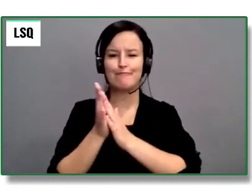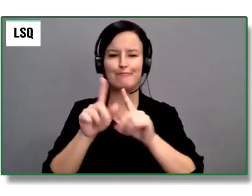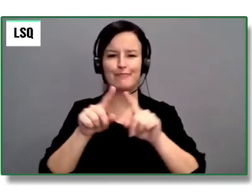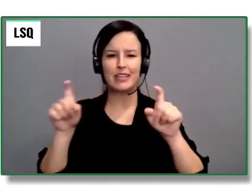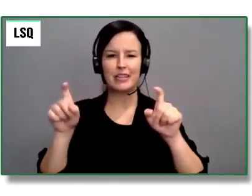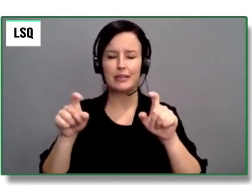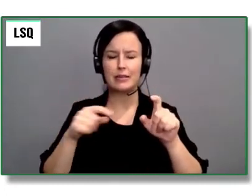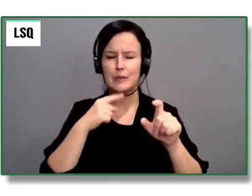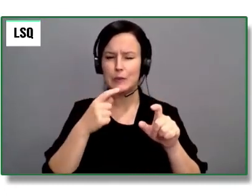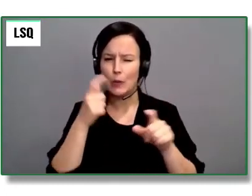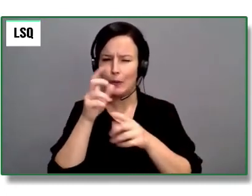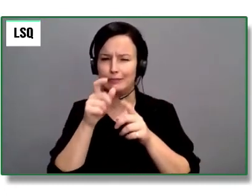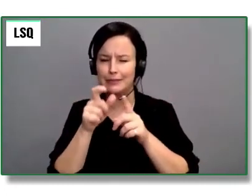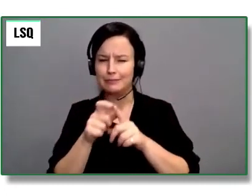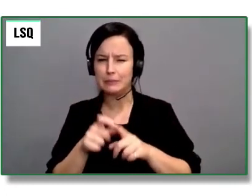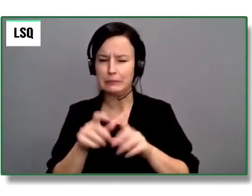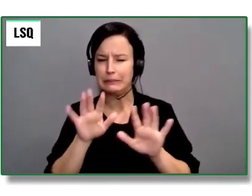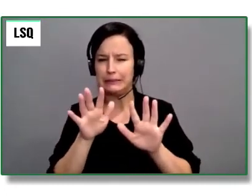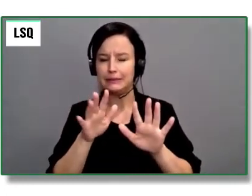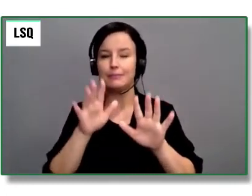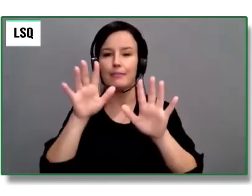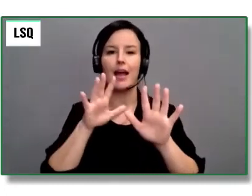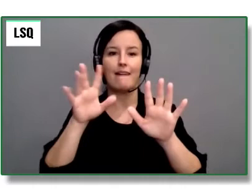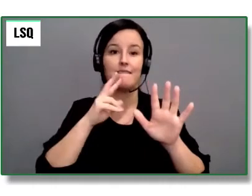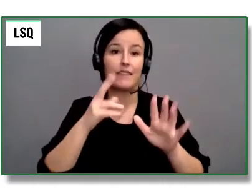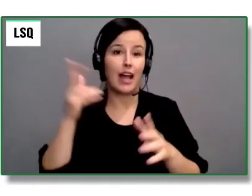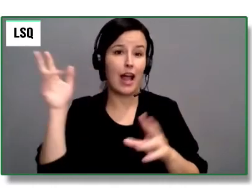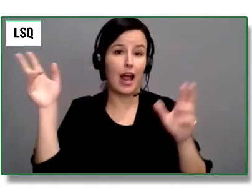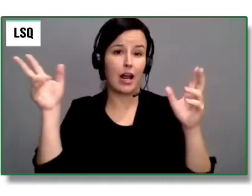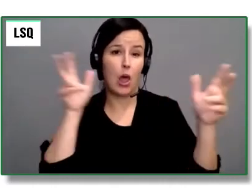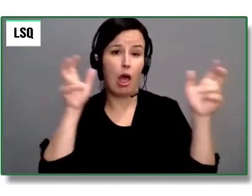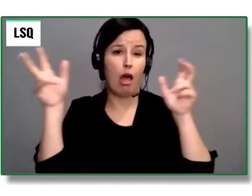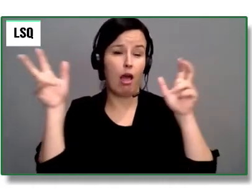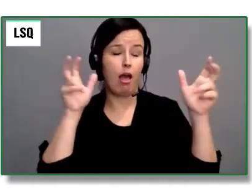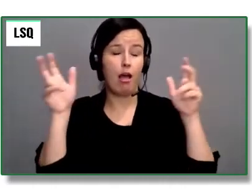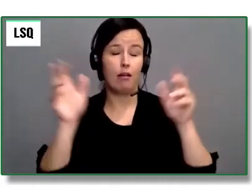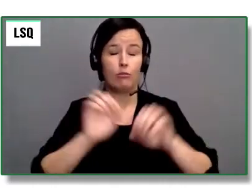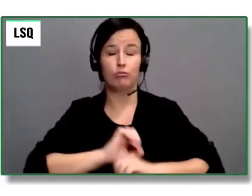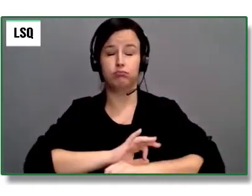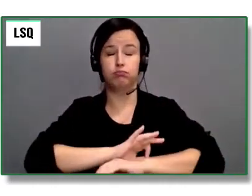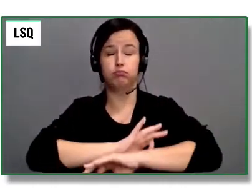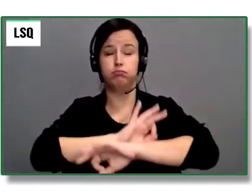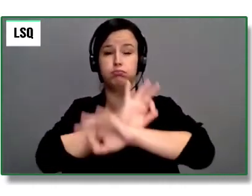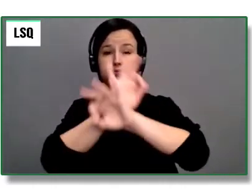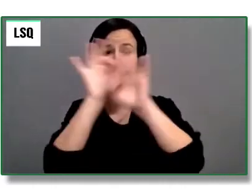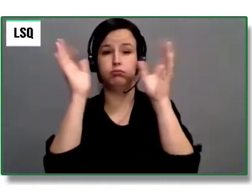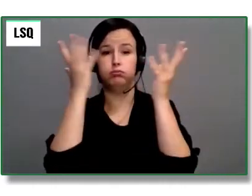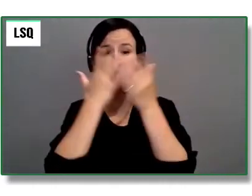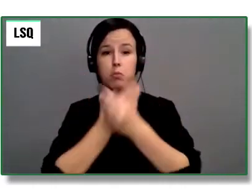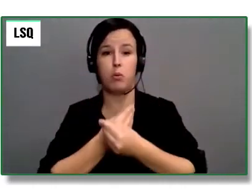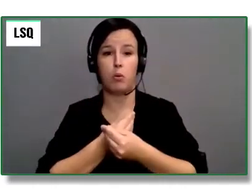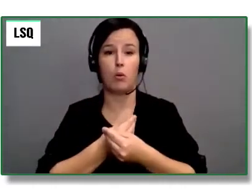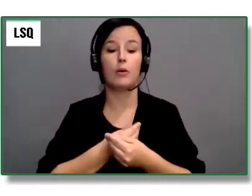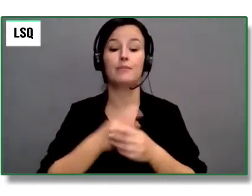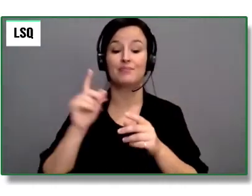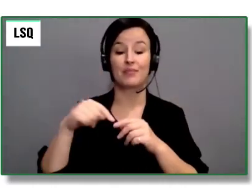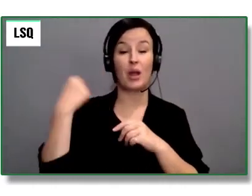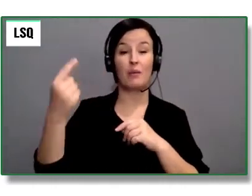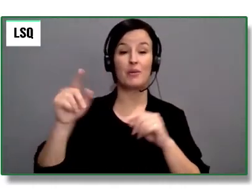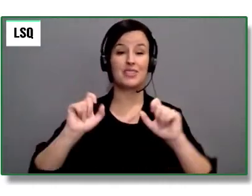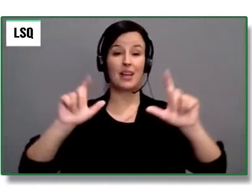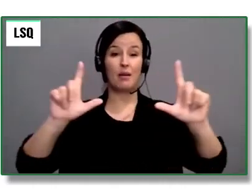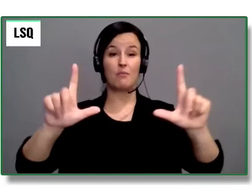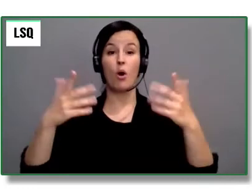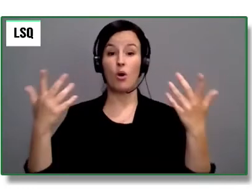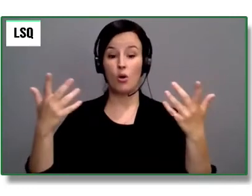sûre de prononcer l'endroit correctement, mais des sons magnifiques. La prochaine diapo, c'est un exemple de flux